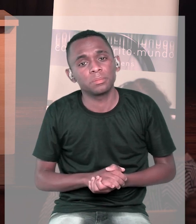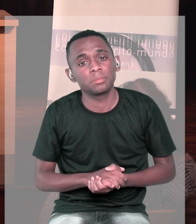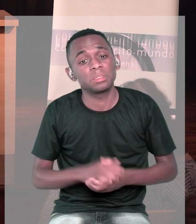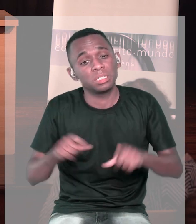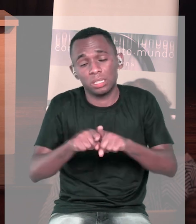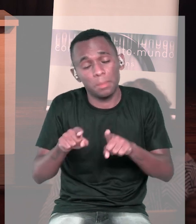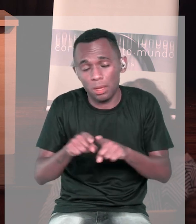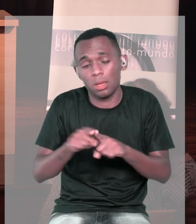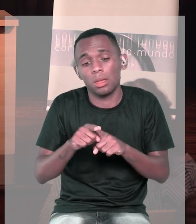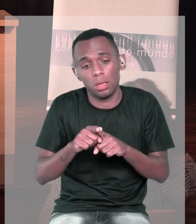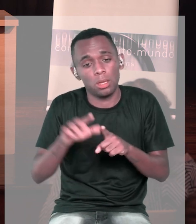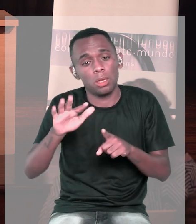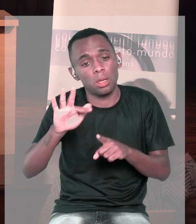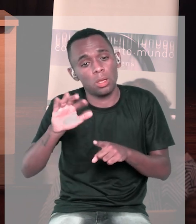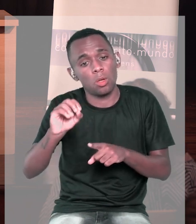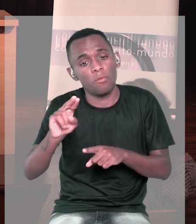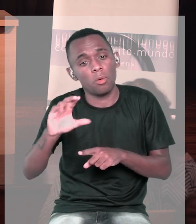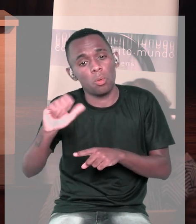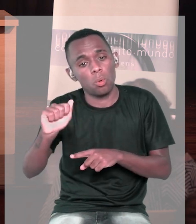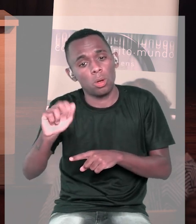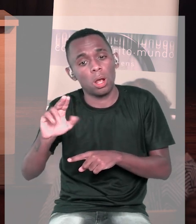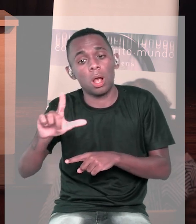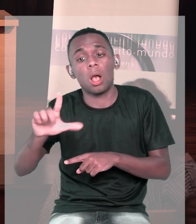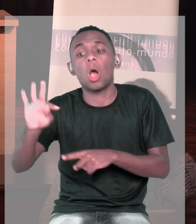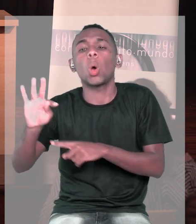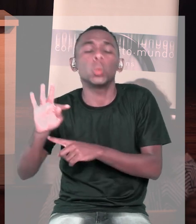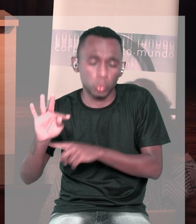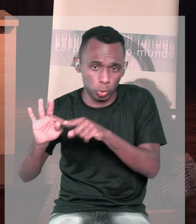Michel Foucault, quando os últimos respeitos de Michel Foucault,